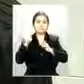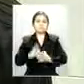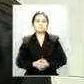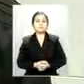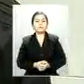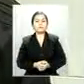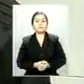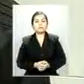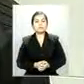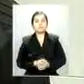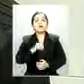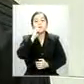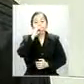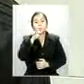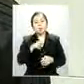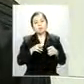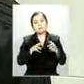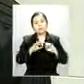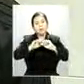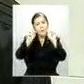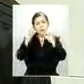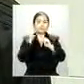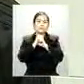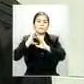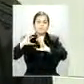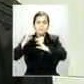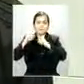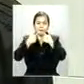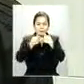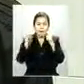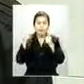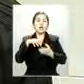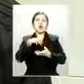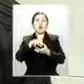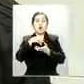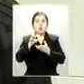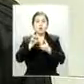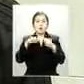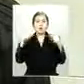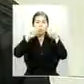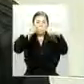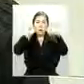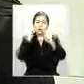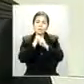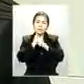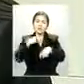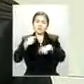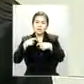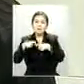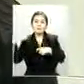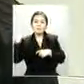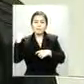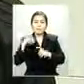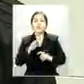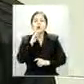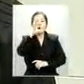หลักใหม่ๆของวงการหนังอะครับคือทำให้เราได้เล่าเรื่องที่มันยากๆแล้วเป็นเรื่องเซนซิทีฟได้มากขึ้นถ้าเมื่อก่อนเนี่ยพูด